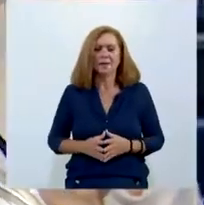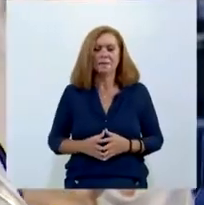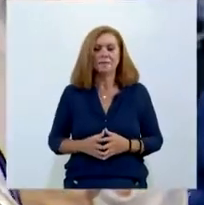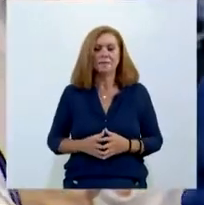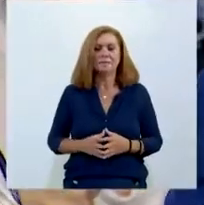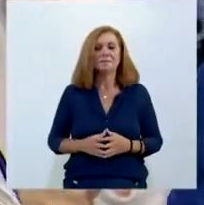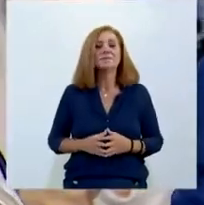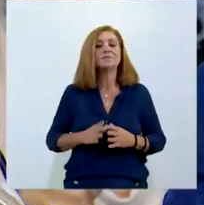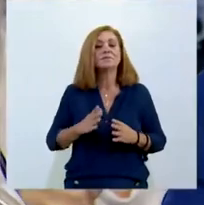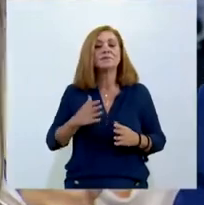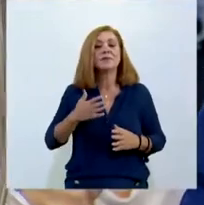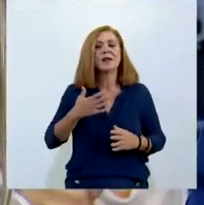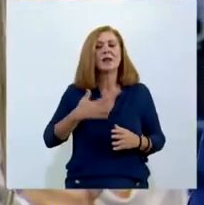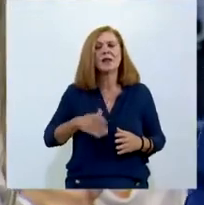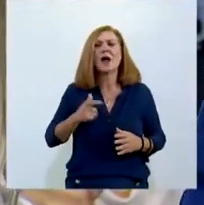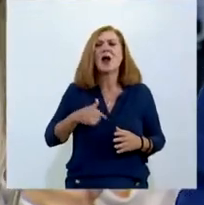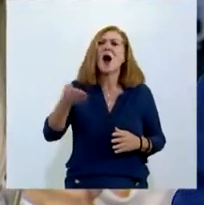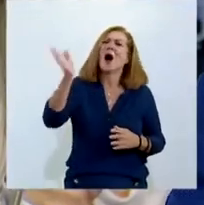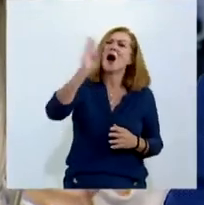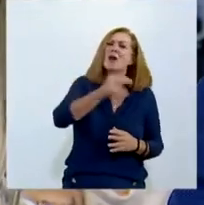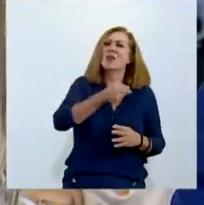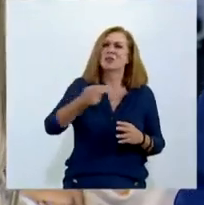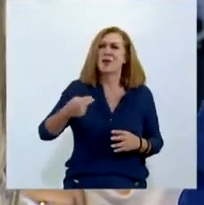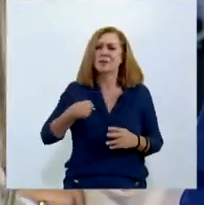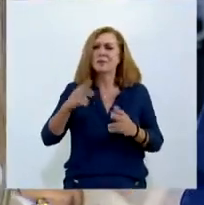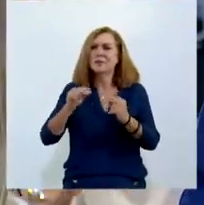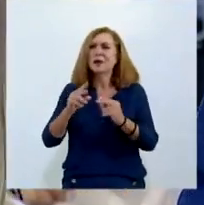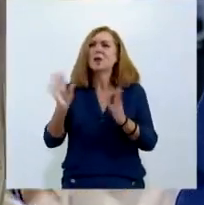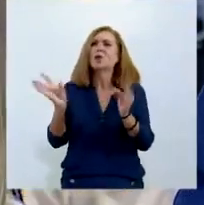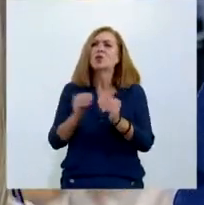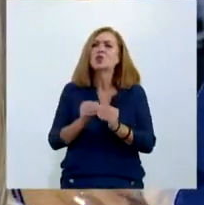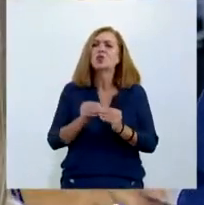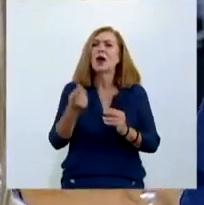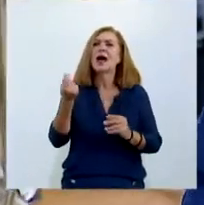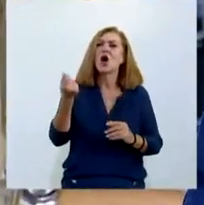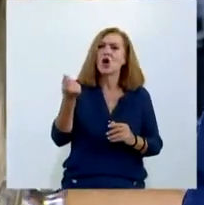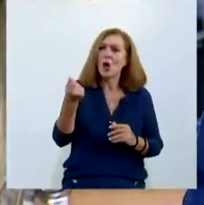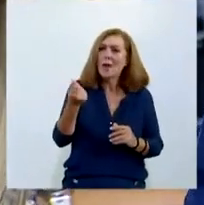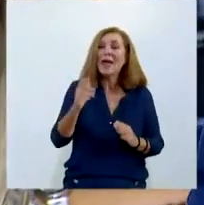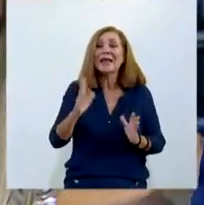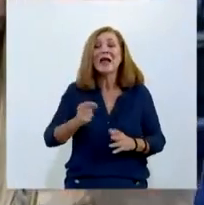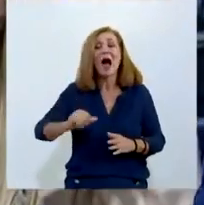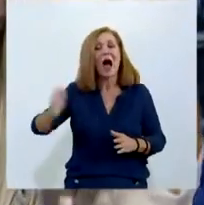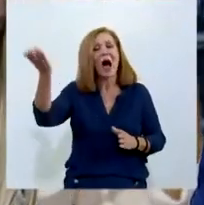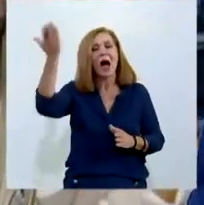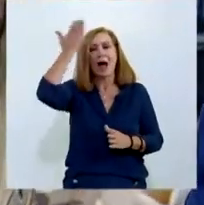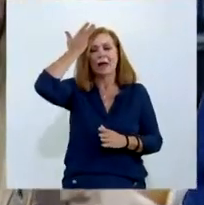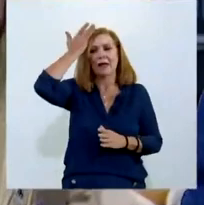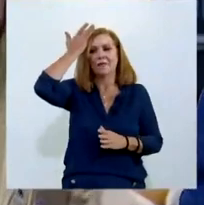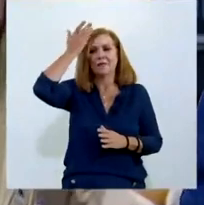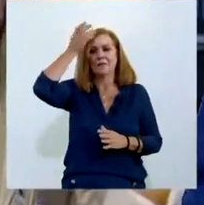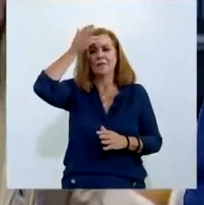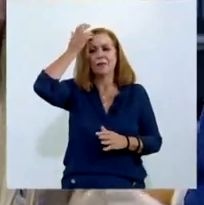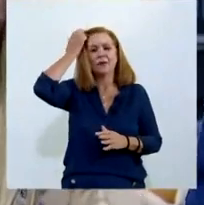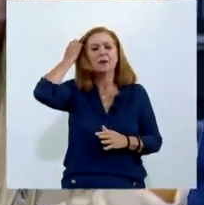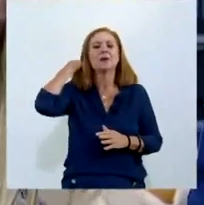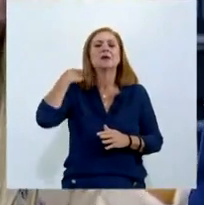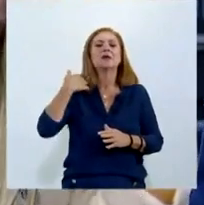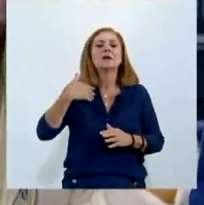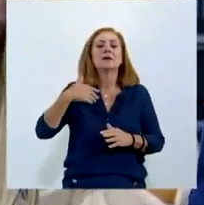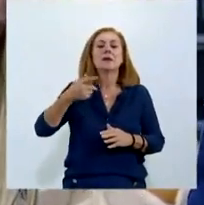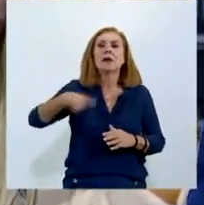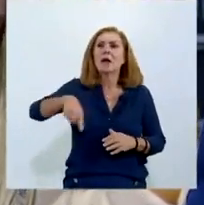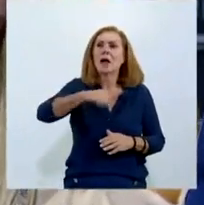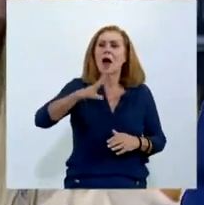Κύριε Πρόεδρε, θα ήθελα να πάω σε ένα άλλο πεδίο, να πάω στην οικονομία και συγκεκριμένα στην ακρίβεια, κύριε Πρωθυπουργέ. Κατά την άποψη των